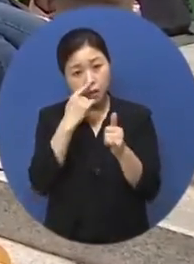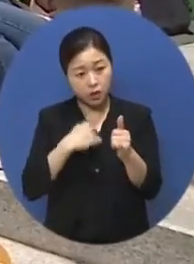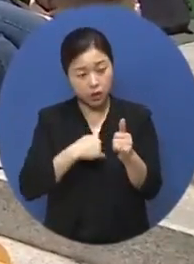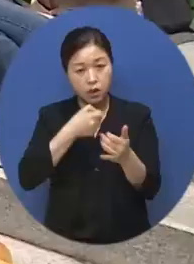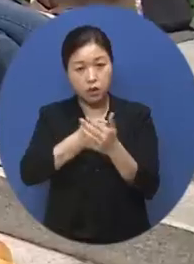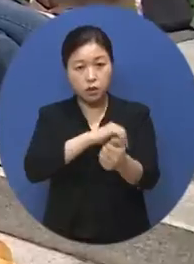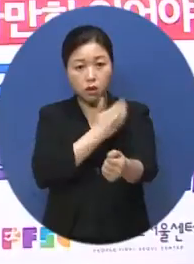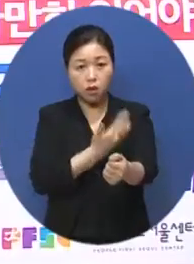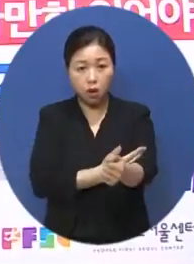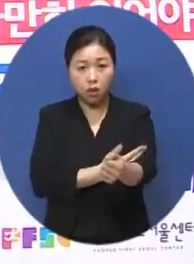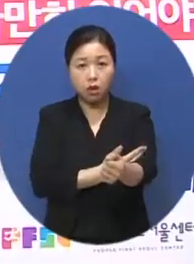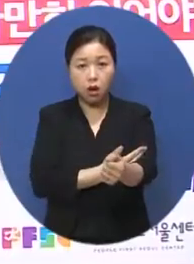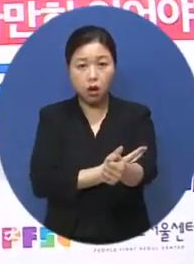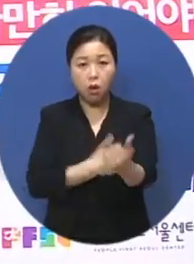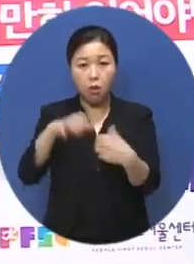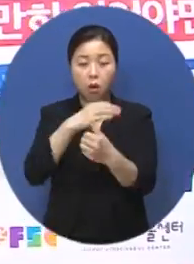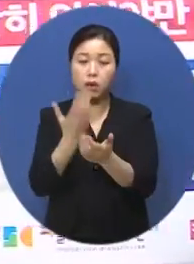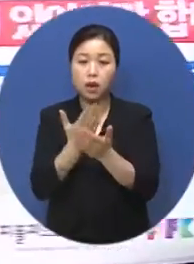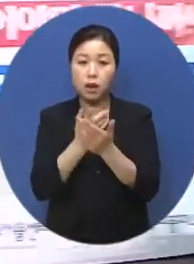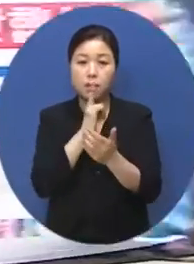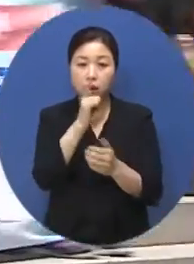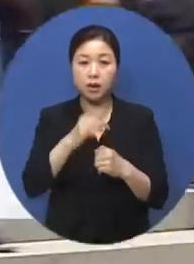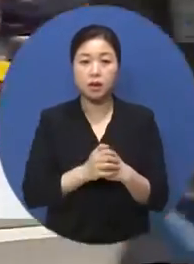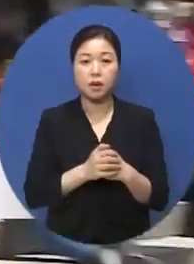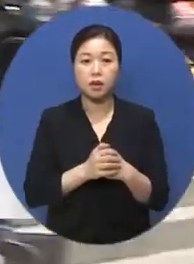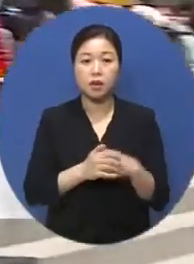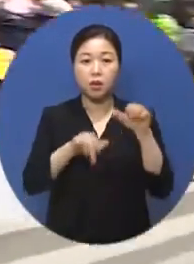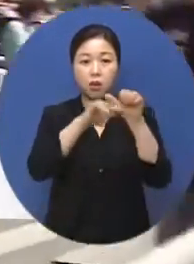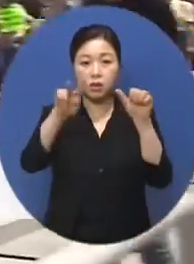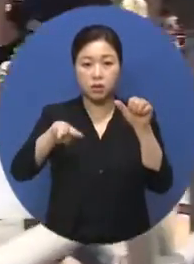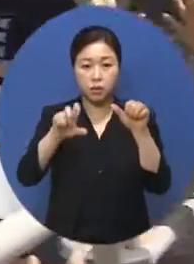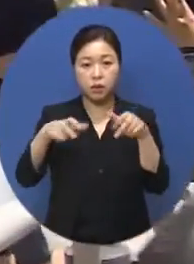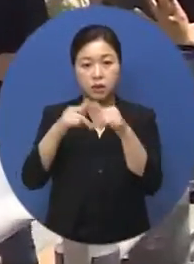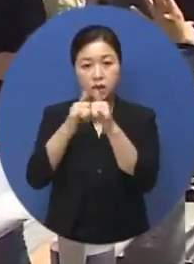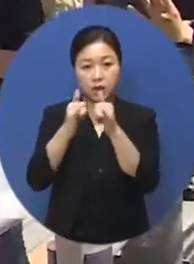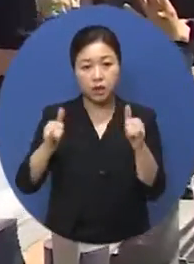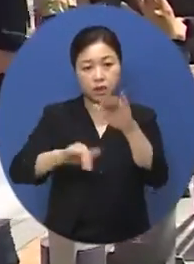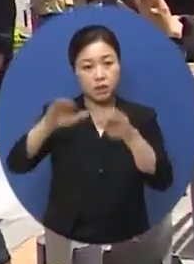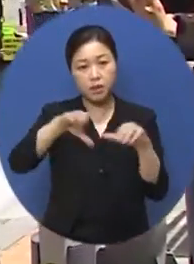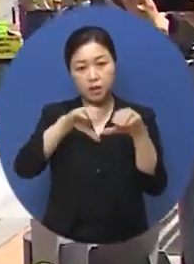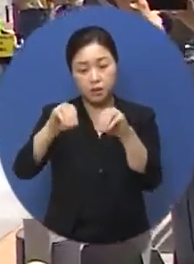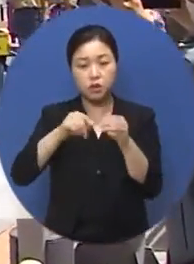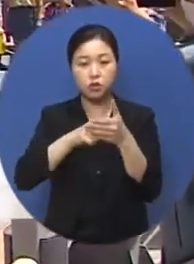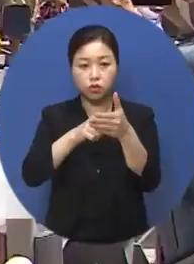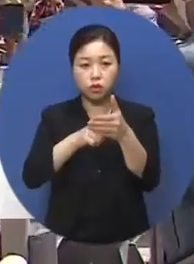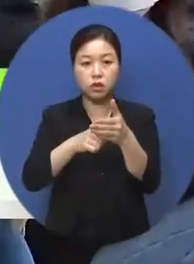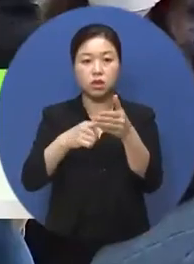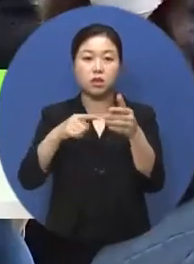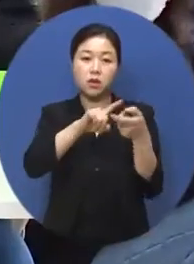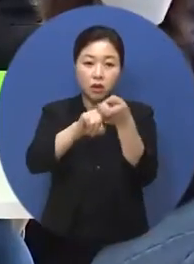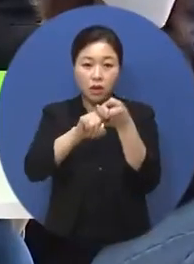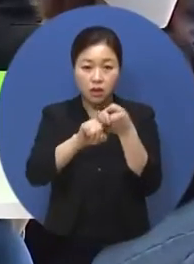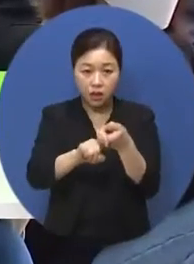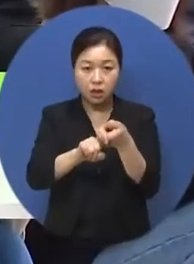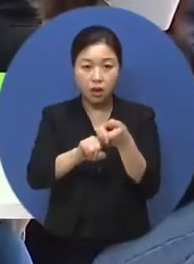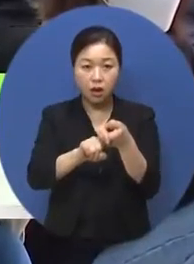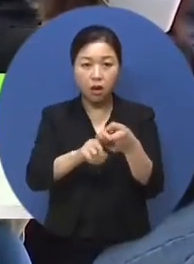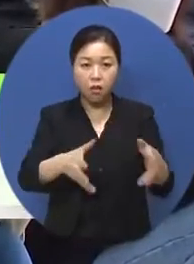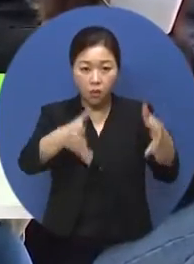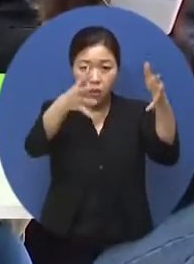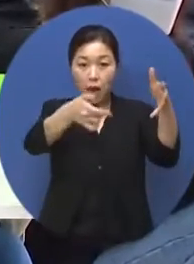왔었습니다. 지난달 25일 장애인 차별금지 추진연대는 나라키움 저동빌딩 앞에서 기자회견을